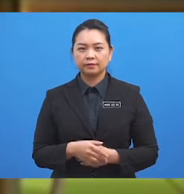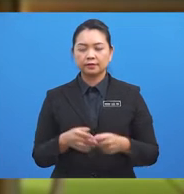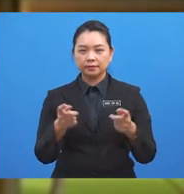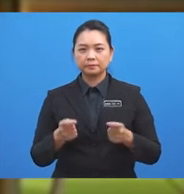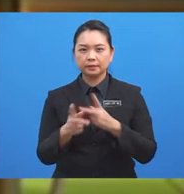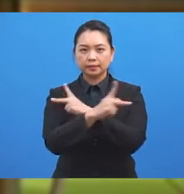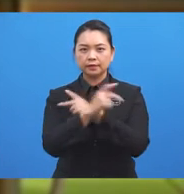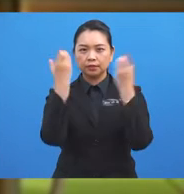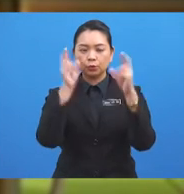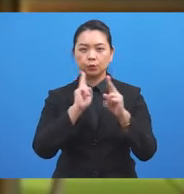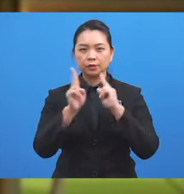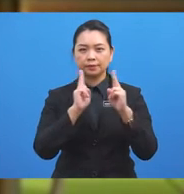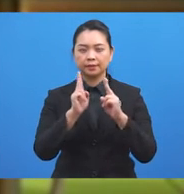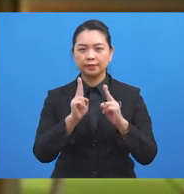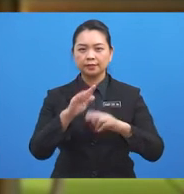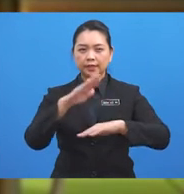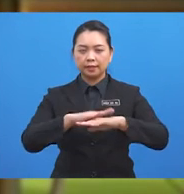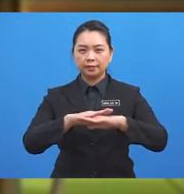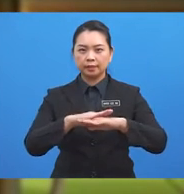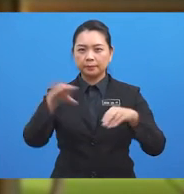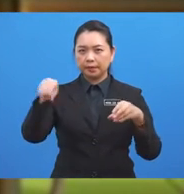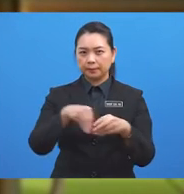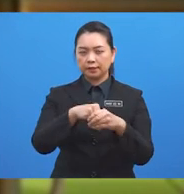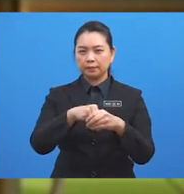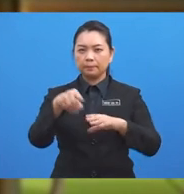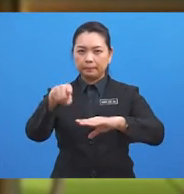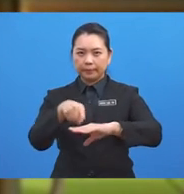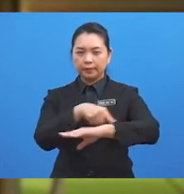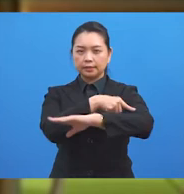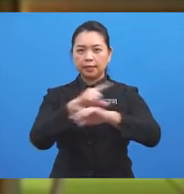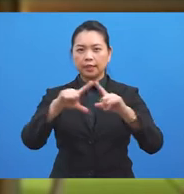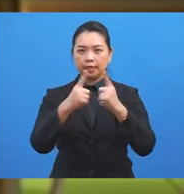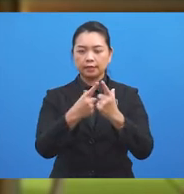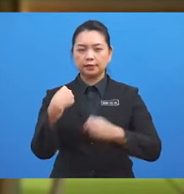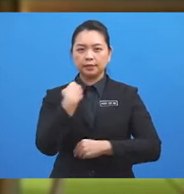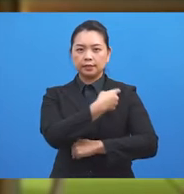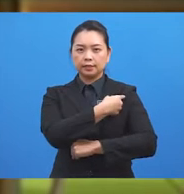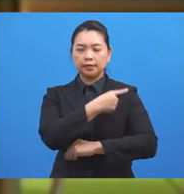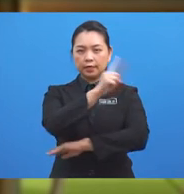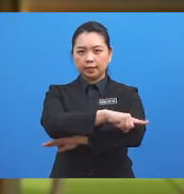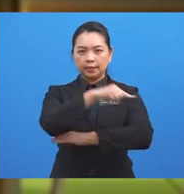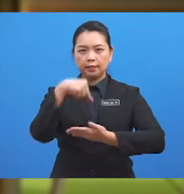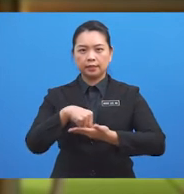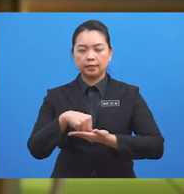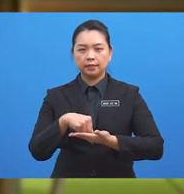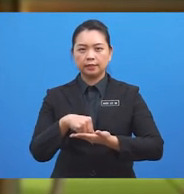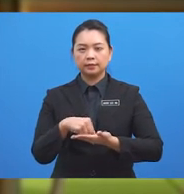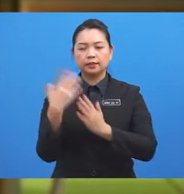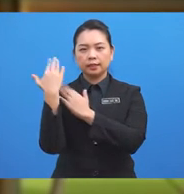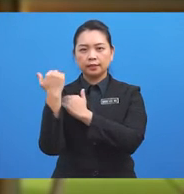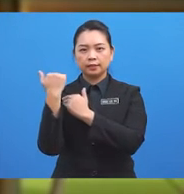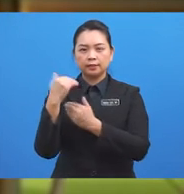Terima kasih cikgu ucapkan di atas penglibatan sepanjang kelas kita pada hari ini.